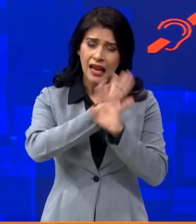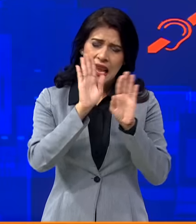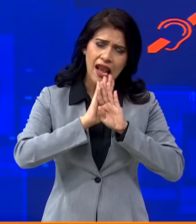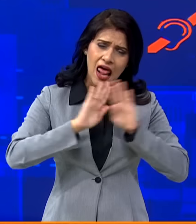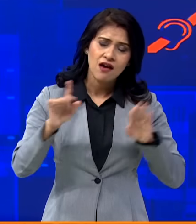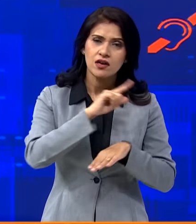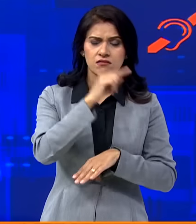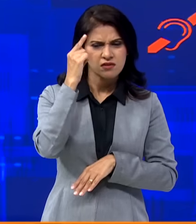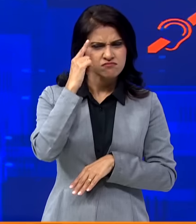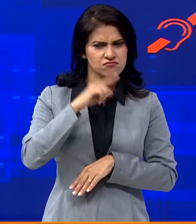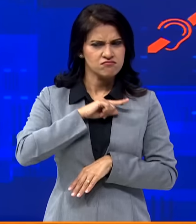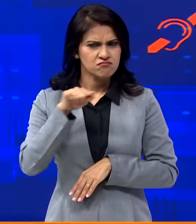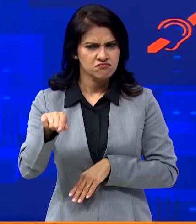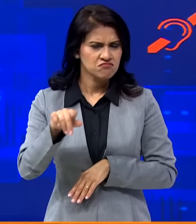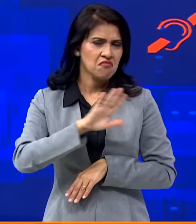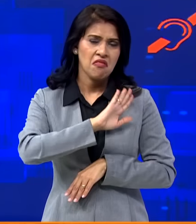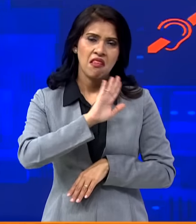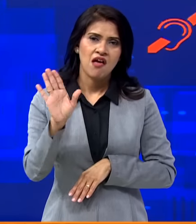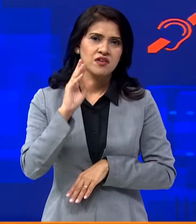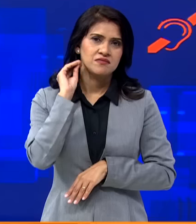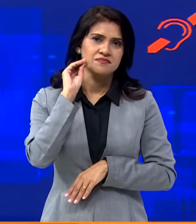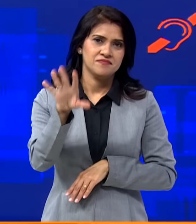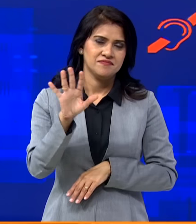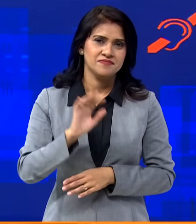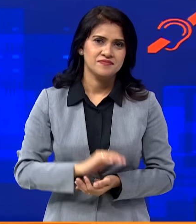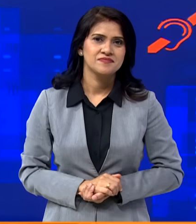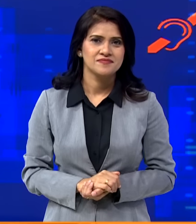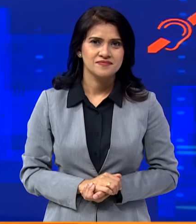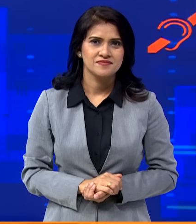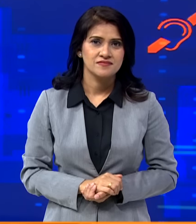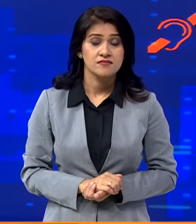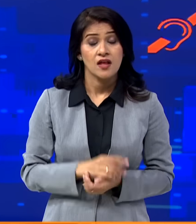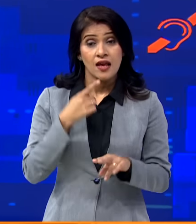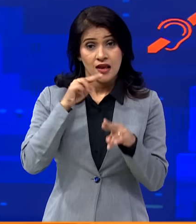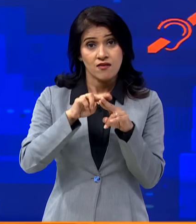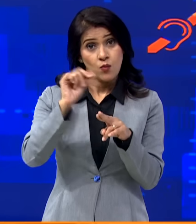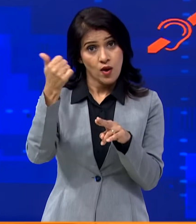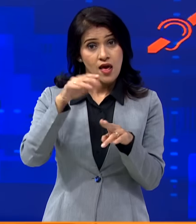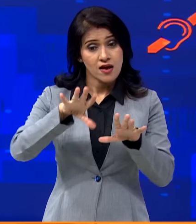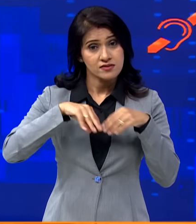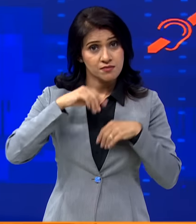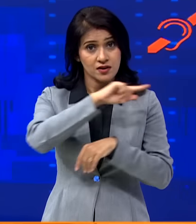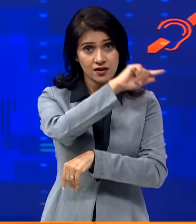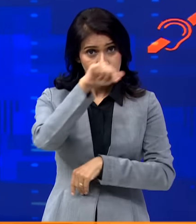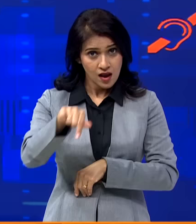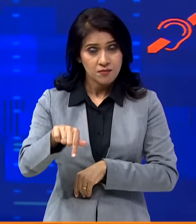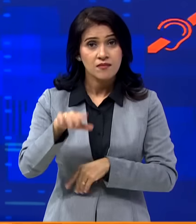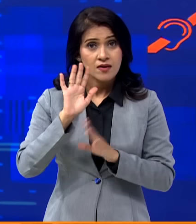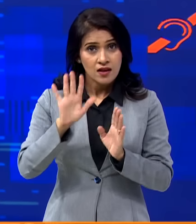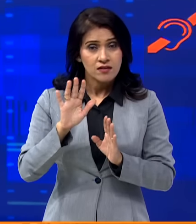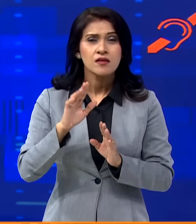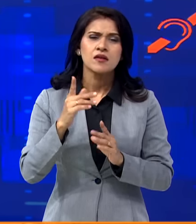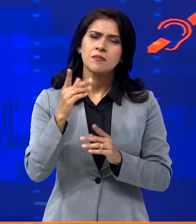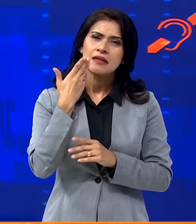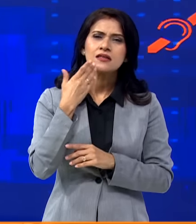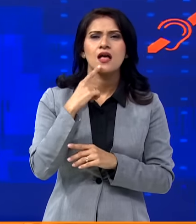लगेगा कभी नहीं लगेगा आ जाए तो बड़ी अच्छी बात है जब वो आए तो जरूर मेरी तरफ से उन्हें य